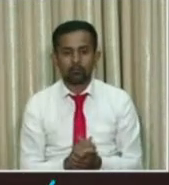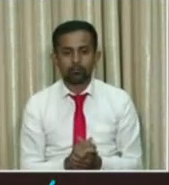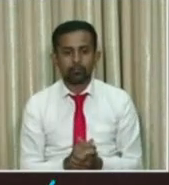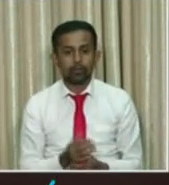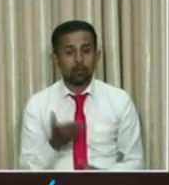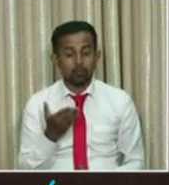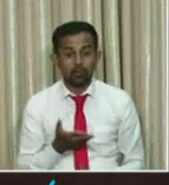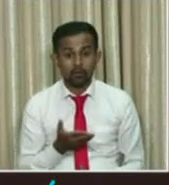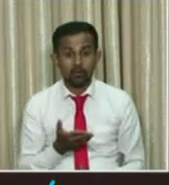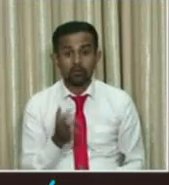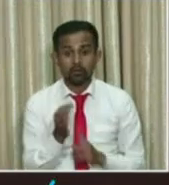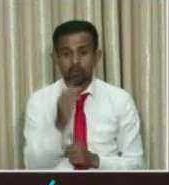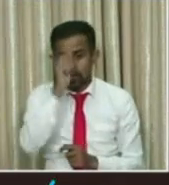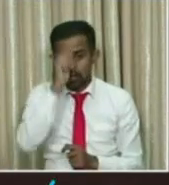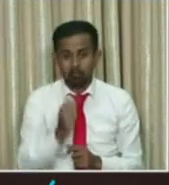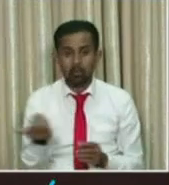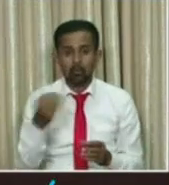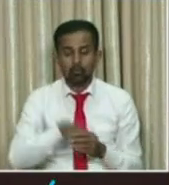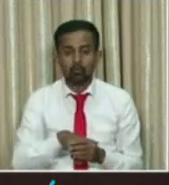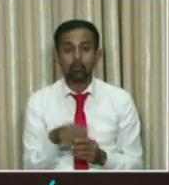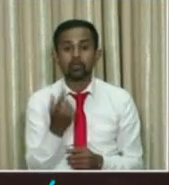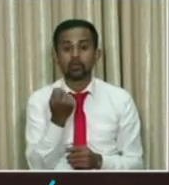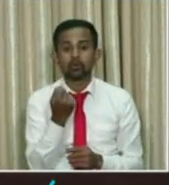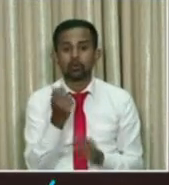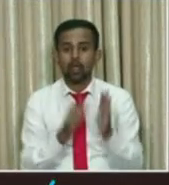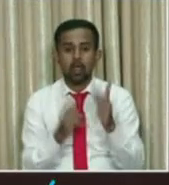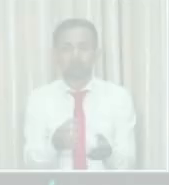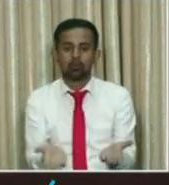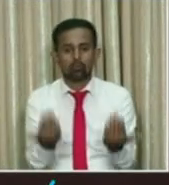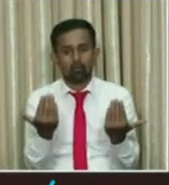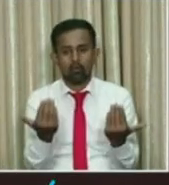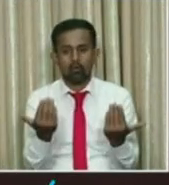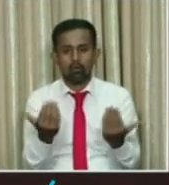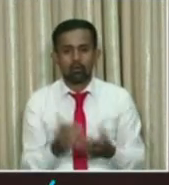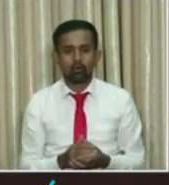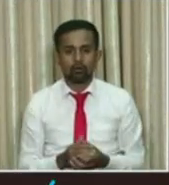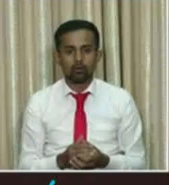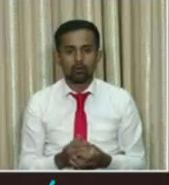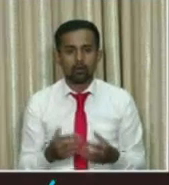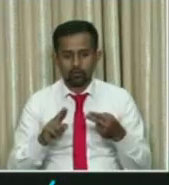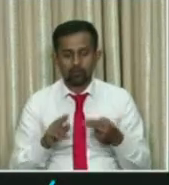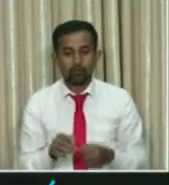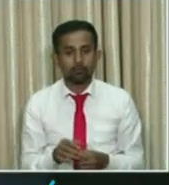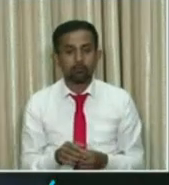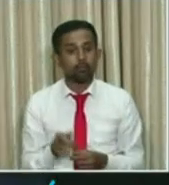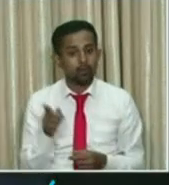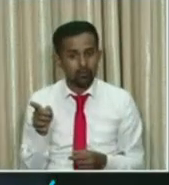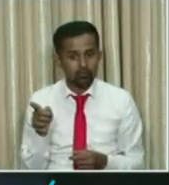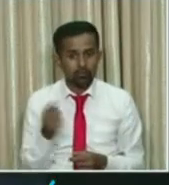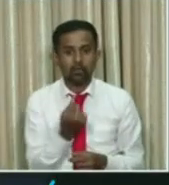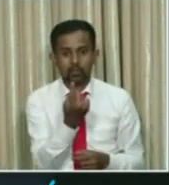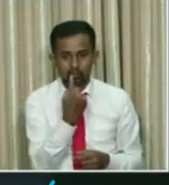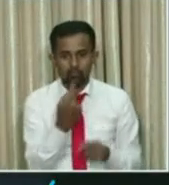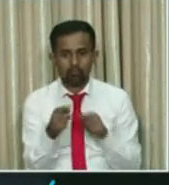මේකෙදි ජනාධිපතිතුමාට මැදිහත් වෙන්න උනේ මුදල් ඇමතිවරයා හැටියට. ජනාධිපතිවරයා හැටියට නෙමෙයි. එහෙම නැත්නම් අපි එදා දෙන්නෙත් නෑ. මෙතුමා කියන